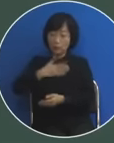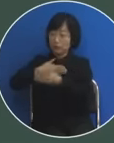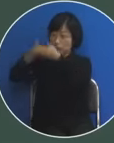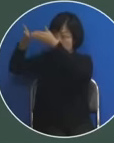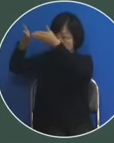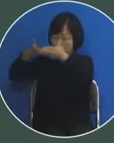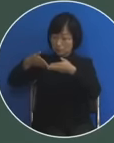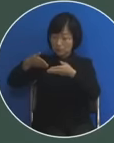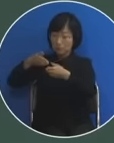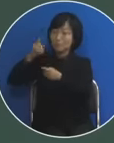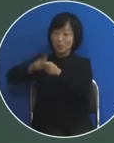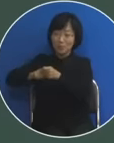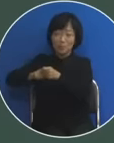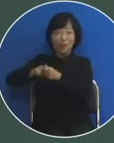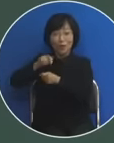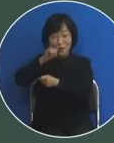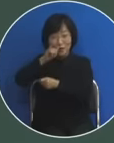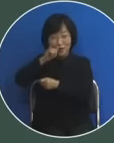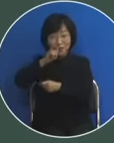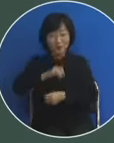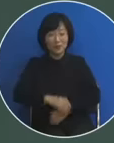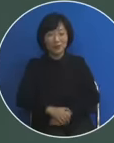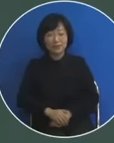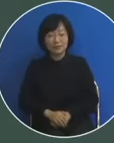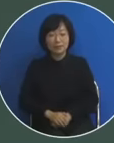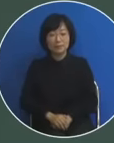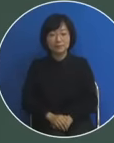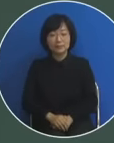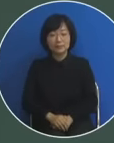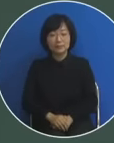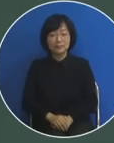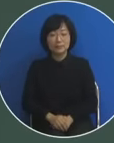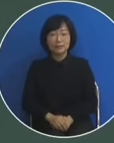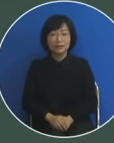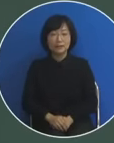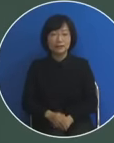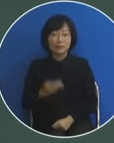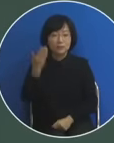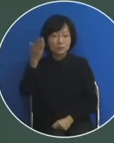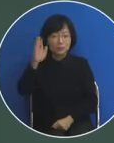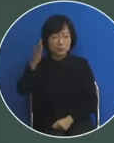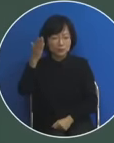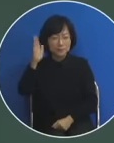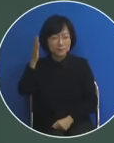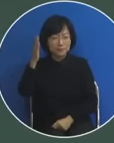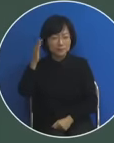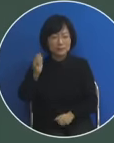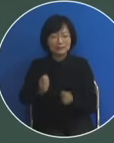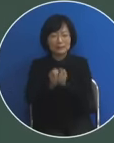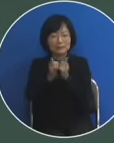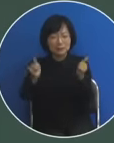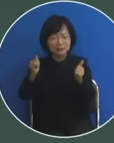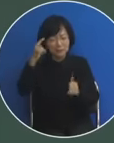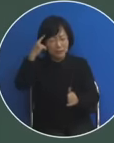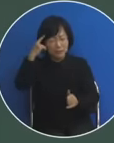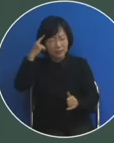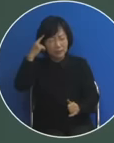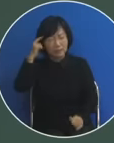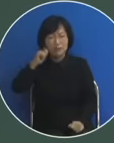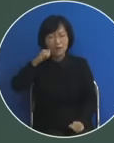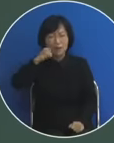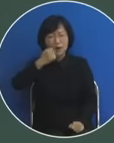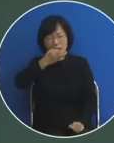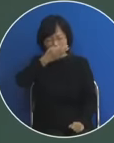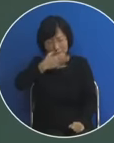that. 여러분 어떻게 보면은 굉장히 세상이 어렵다고 느껴질 겁니다. In one sense, you might sense that things are very difficult in this world. 또 어려운